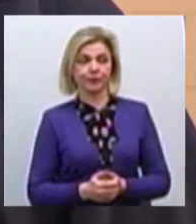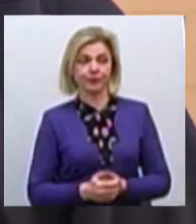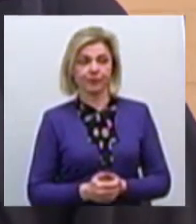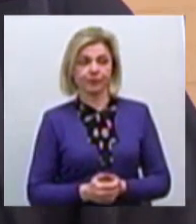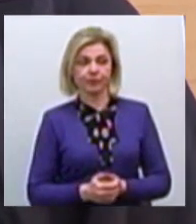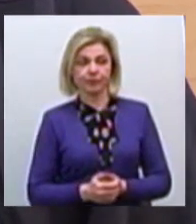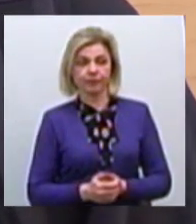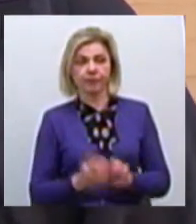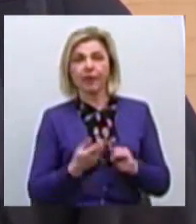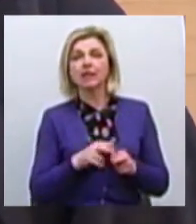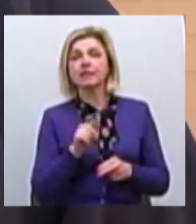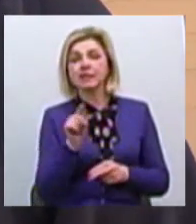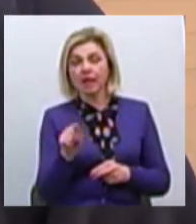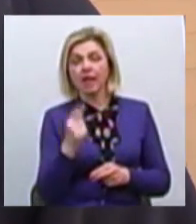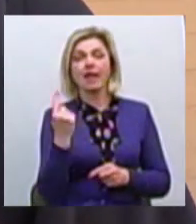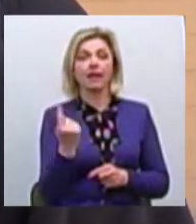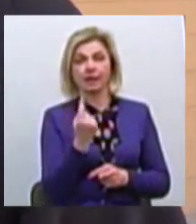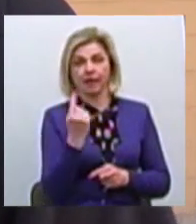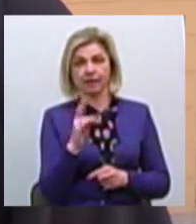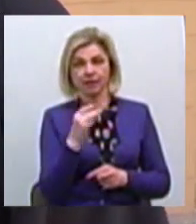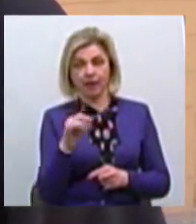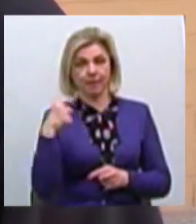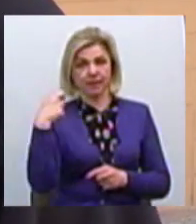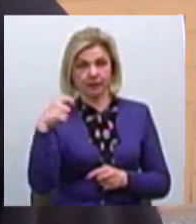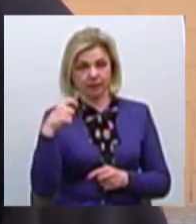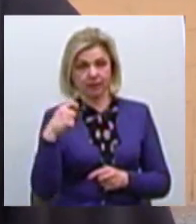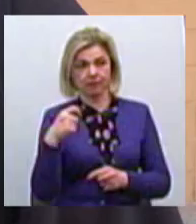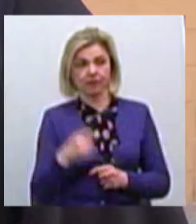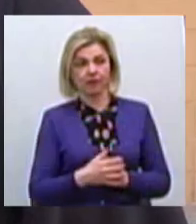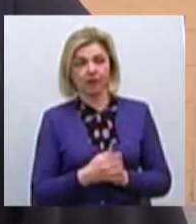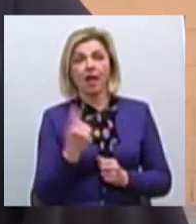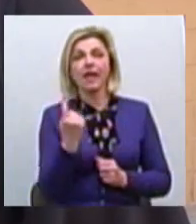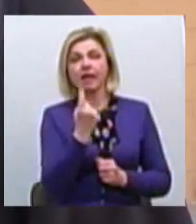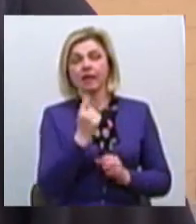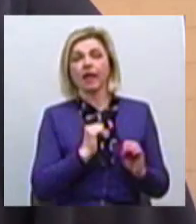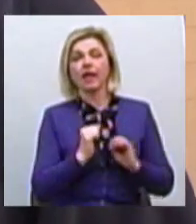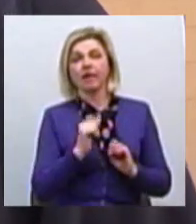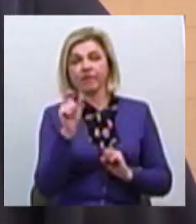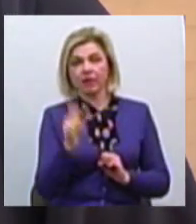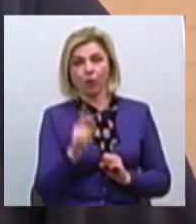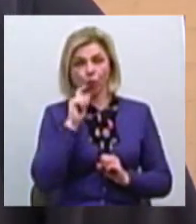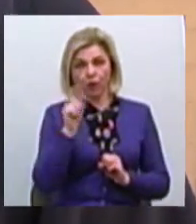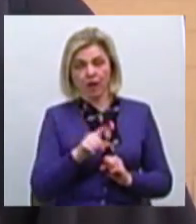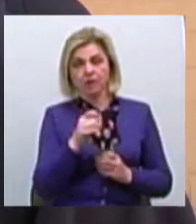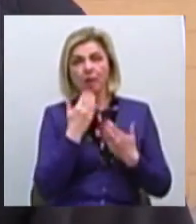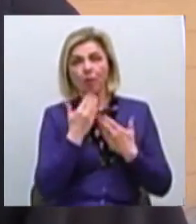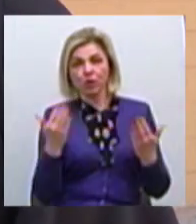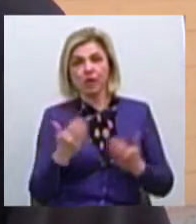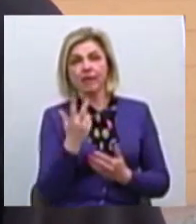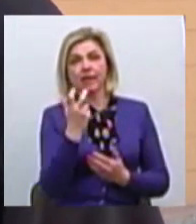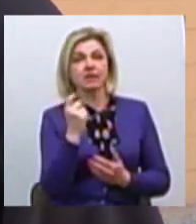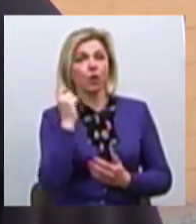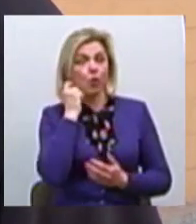Тому що це єдиний президент, єдиний керівник України за останні, мабуть, 300